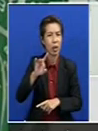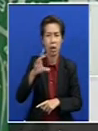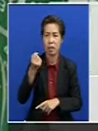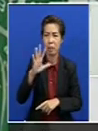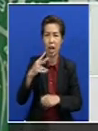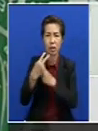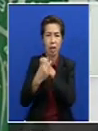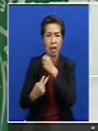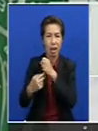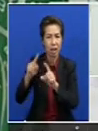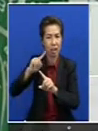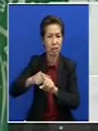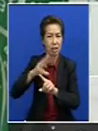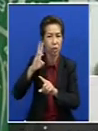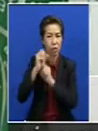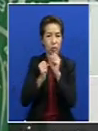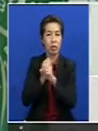มื่อเดือนมิถุนายนของปี